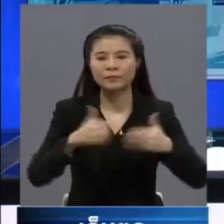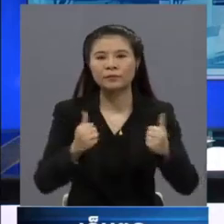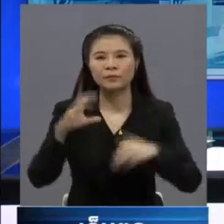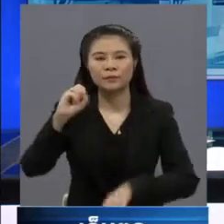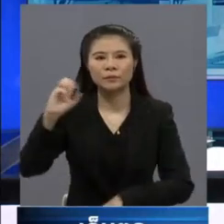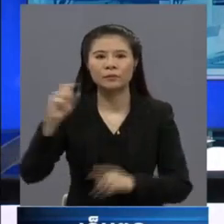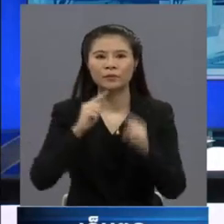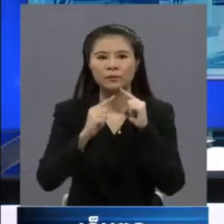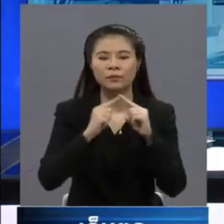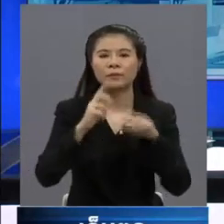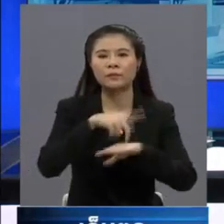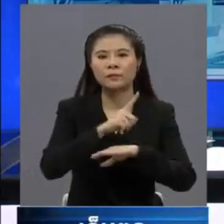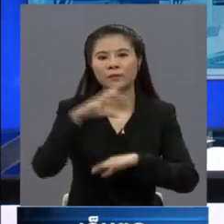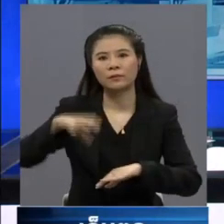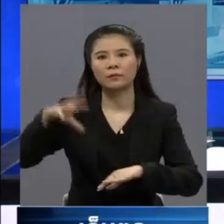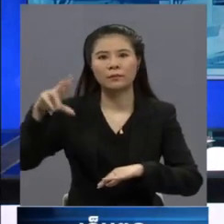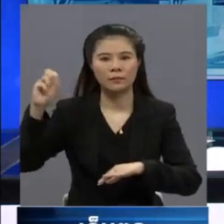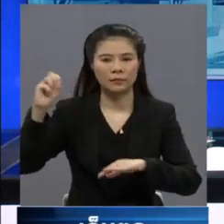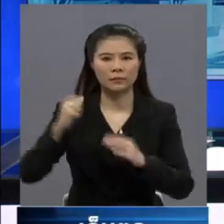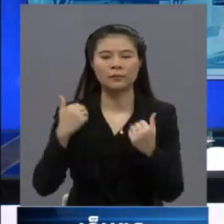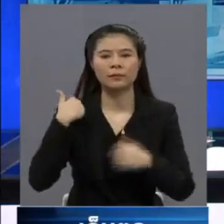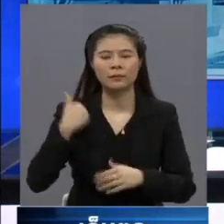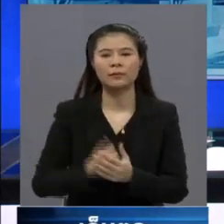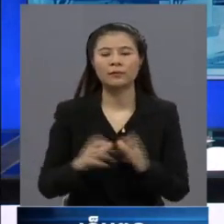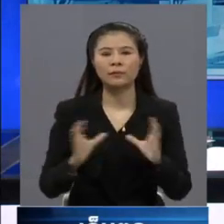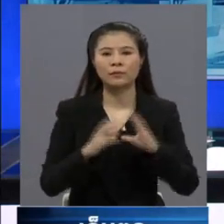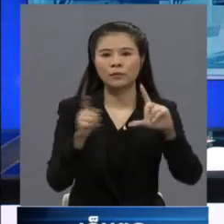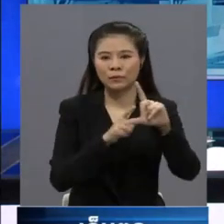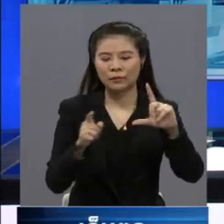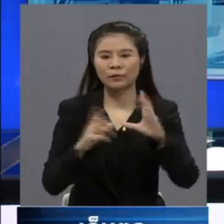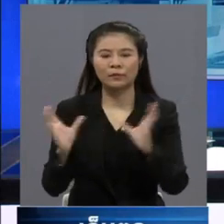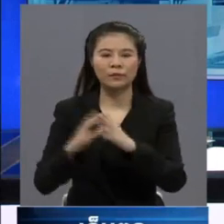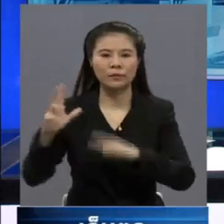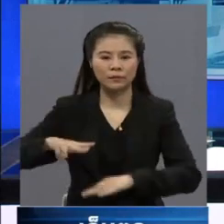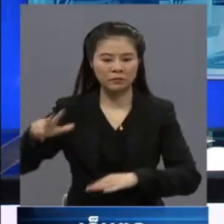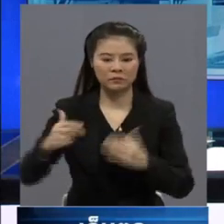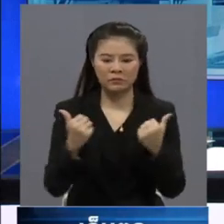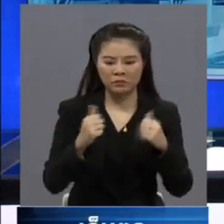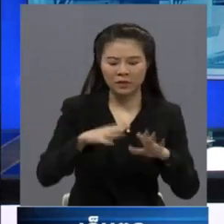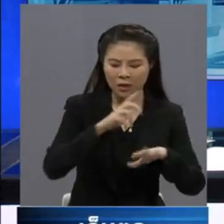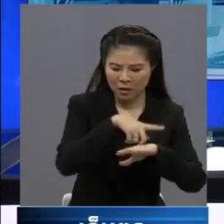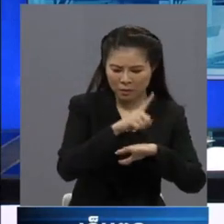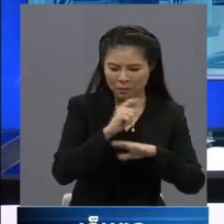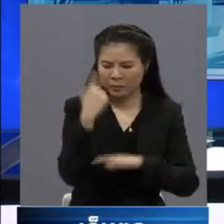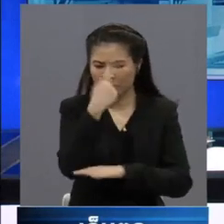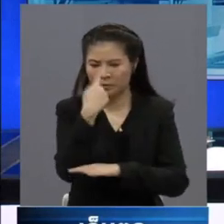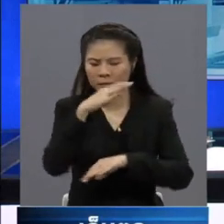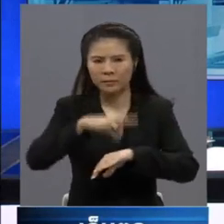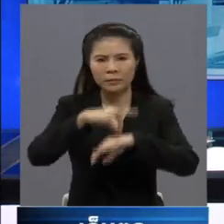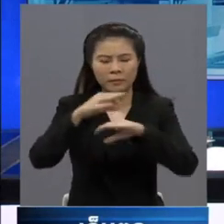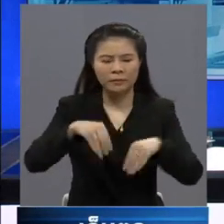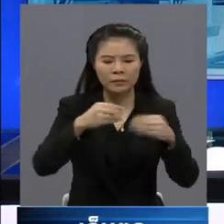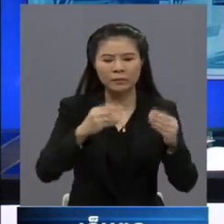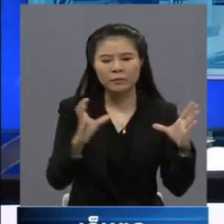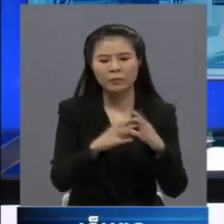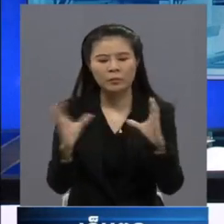ทีนี้คำถามเรื่องของประธานสภาครับมันก็ตามมาด้วยเอ๊ะก้าวไกลกับเพื่อไทยที่มีปัญหาศึกแย่งชิงกันอยู่เนี่ยแล้วหลังจากนี้การจัดตั้งรัฐบาลเนี่ยมันยัง